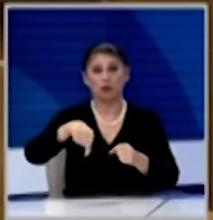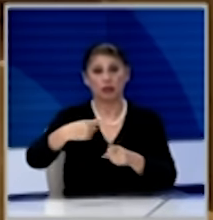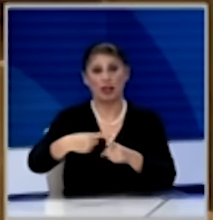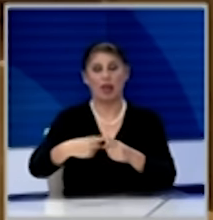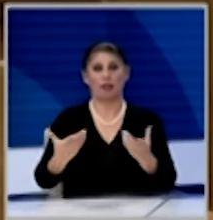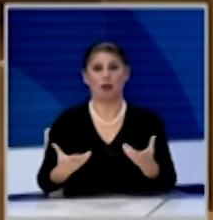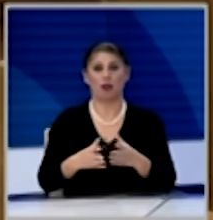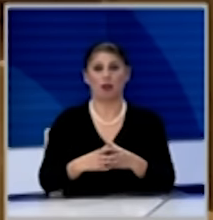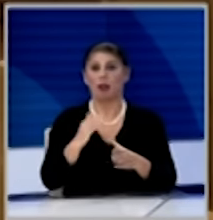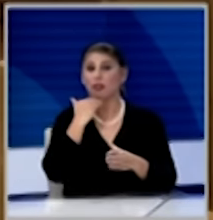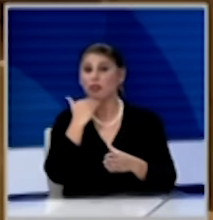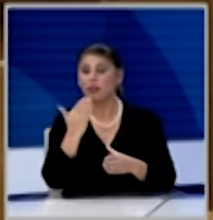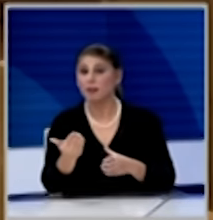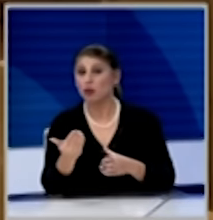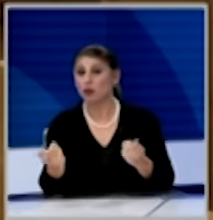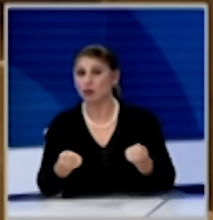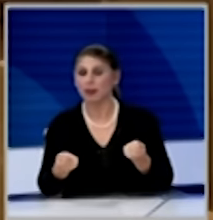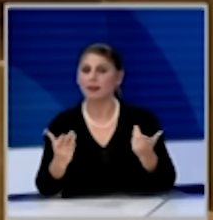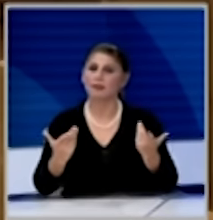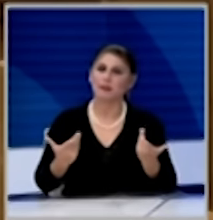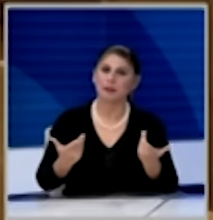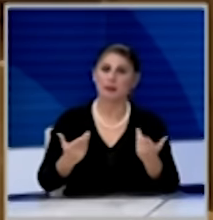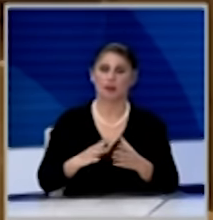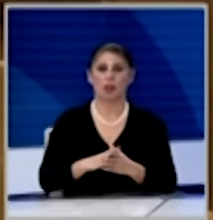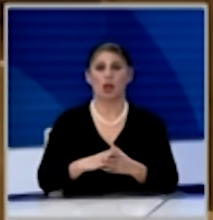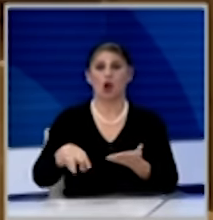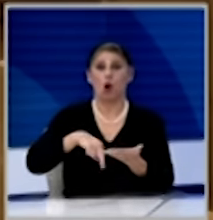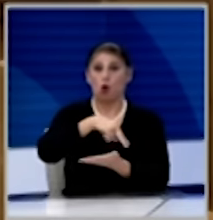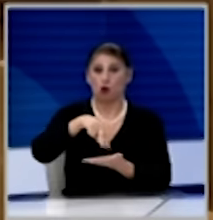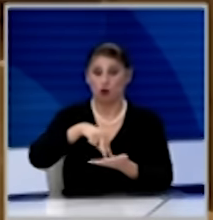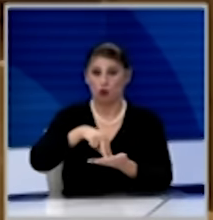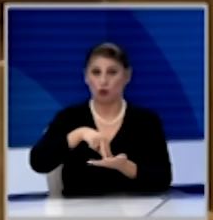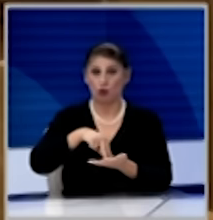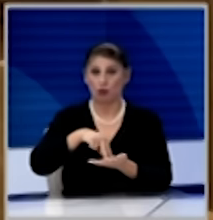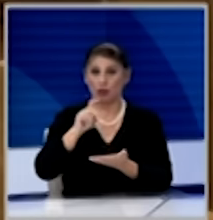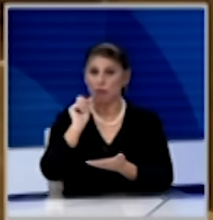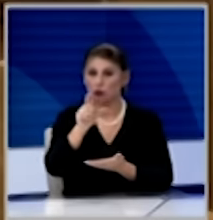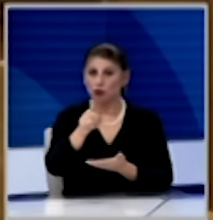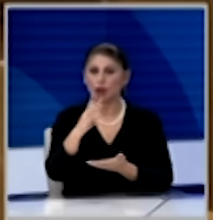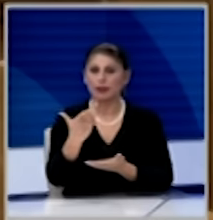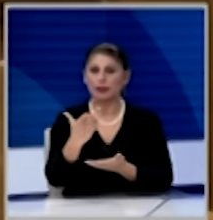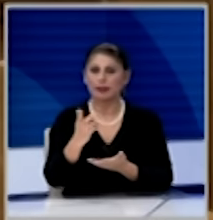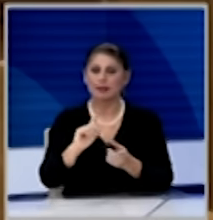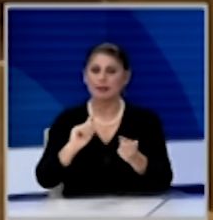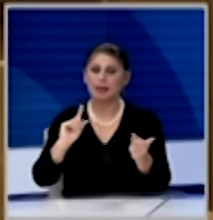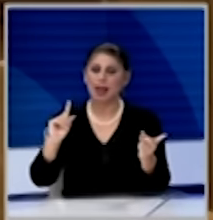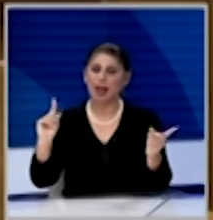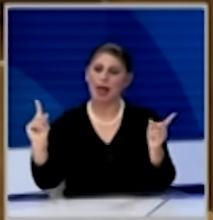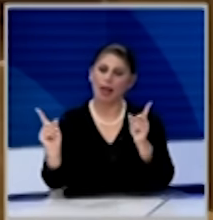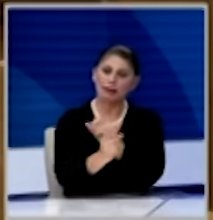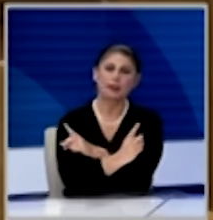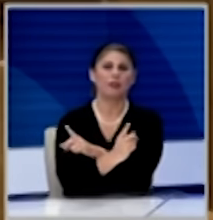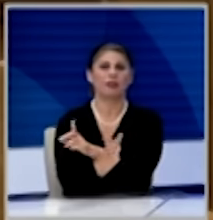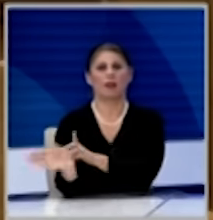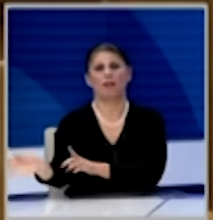μας και δεν μπορεί να το κάνει γιατί ο ρόλος και η αποστολή του βρίσκεται σε αντίθετη κατεύθυνση από